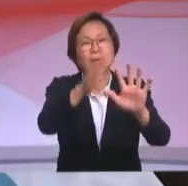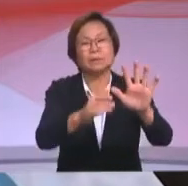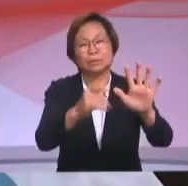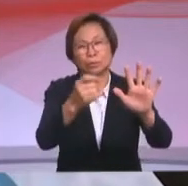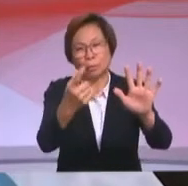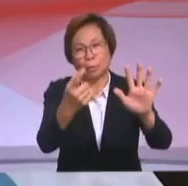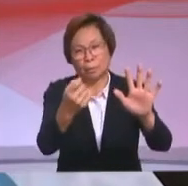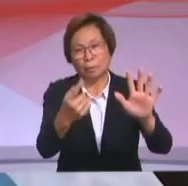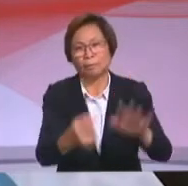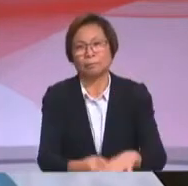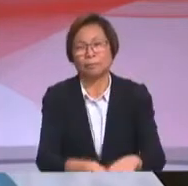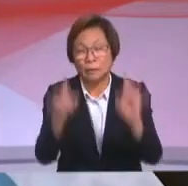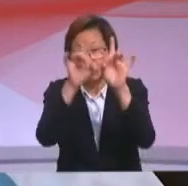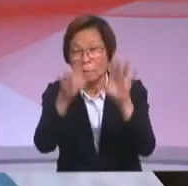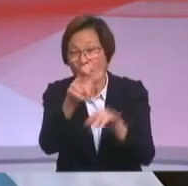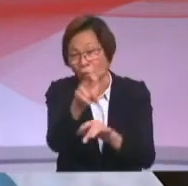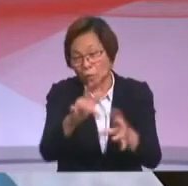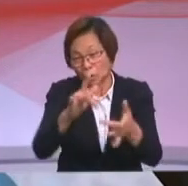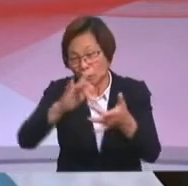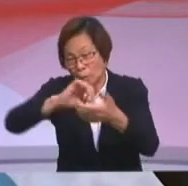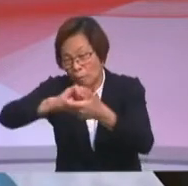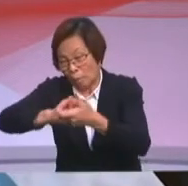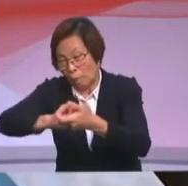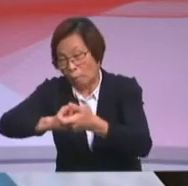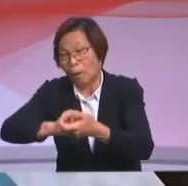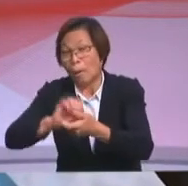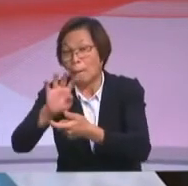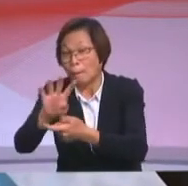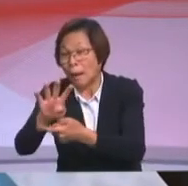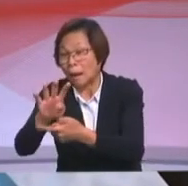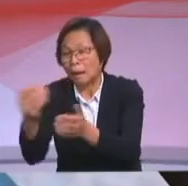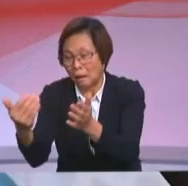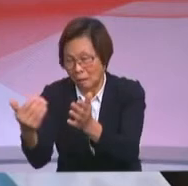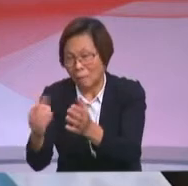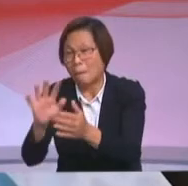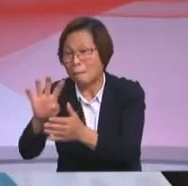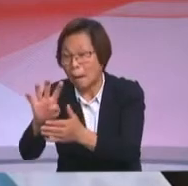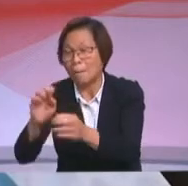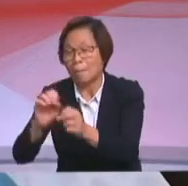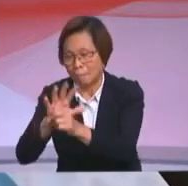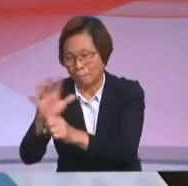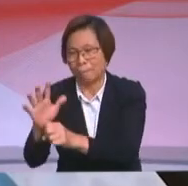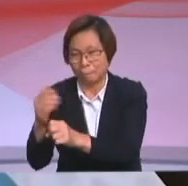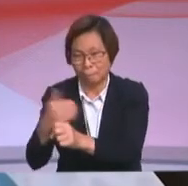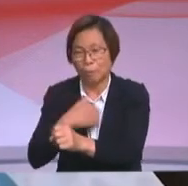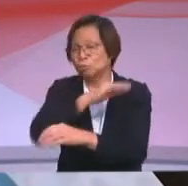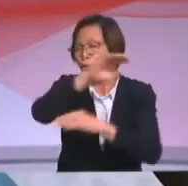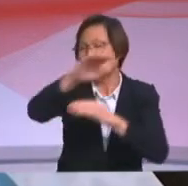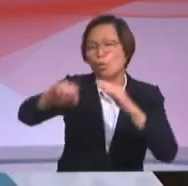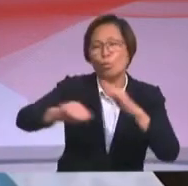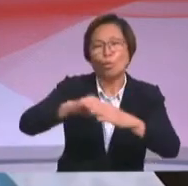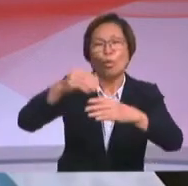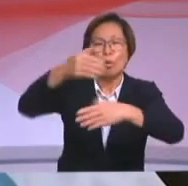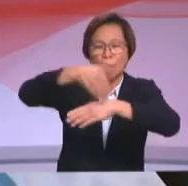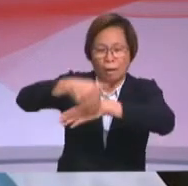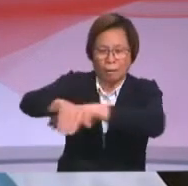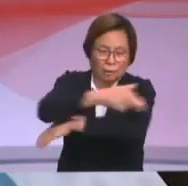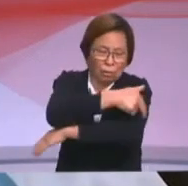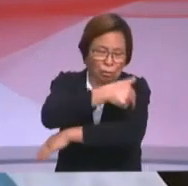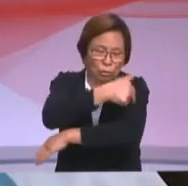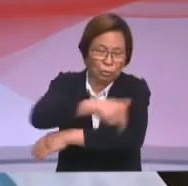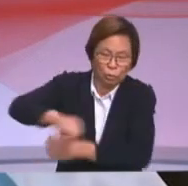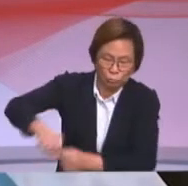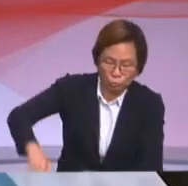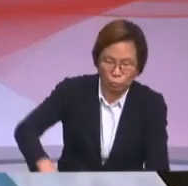November 2020. Saringan kontak rapat telah mengesan sebanyak 4 lagi kes positif COVID-19. Kesemua kes telah dimasukkan di Hospital